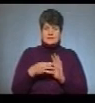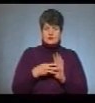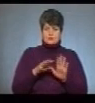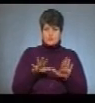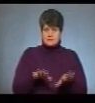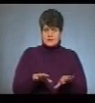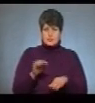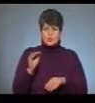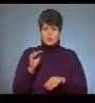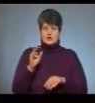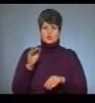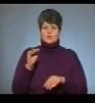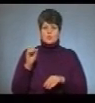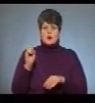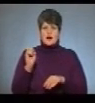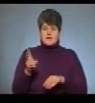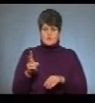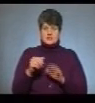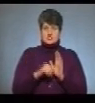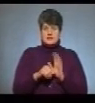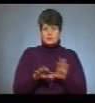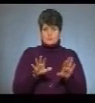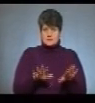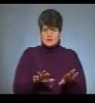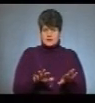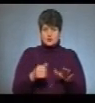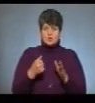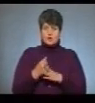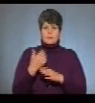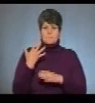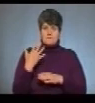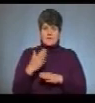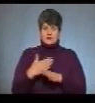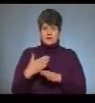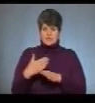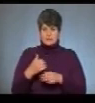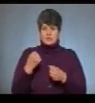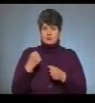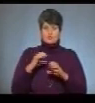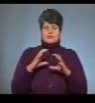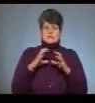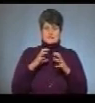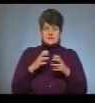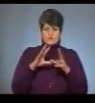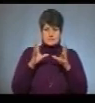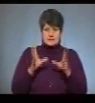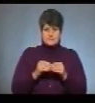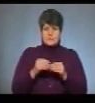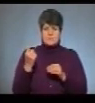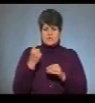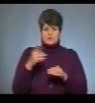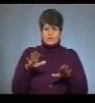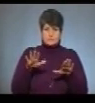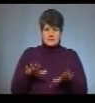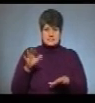місці і Юлія Журавок на 60-му місці. І до п'ятого етапу Кубку світу у загальному рейтингу серед чоловіків на першому